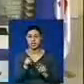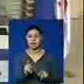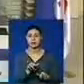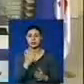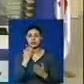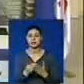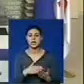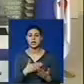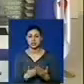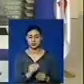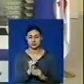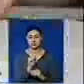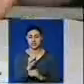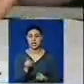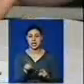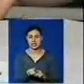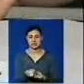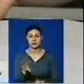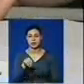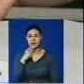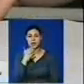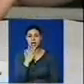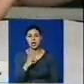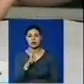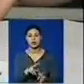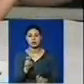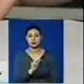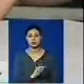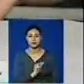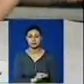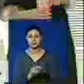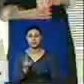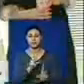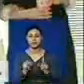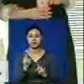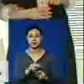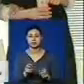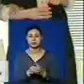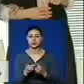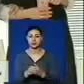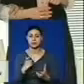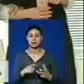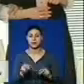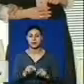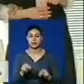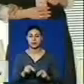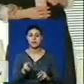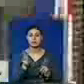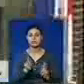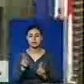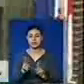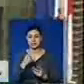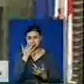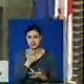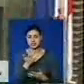მათი აქტივობის ზრდა. ასევე იგულისხმება ეროვნული სასწავლო გეგმით გათვალისწინებული საგნობრივი ჯგუფის მასწავლებლებთან სტანდარტების საჯარო